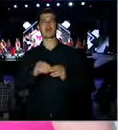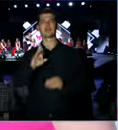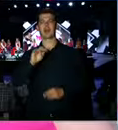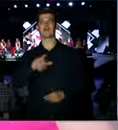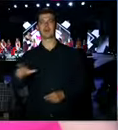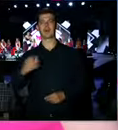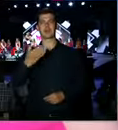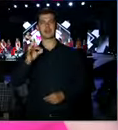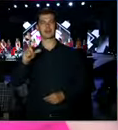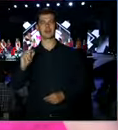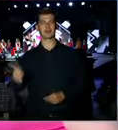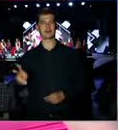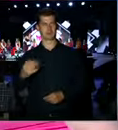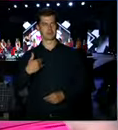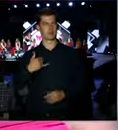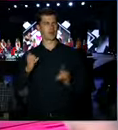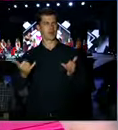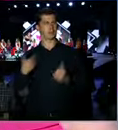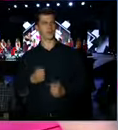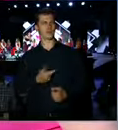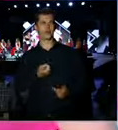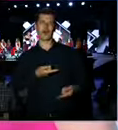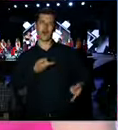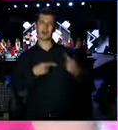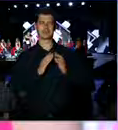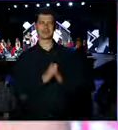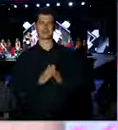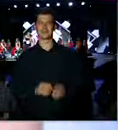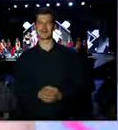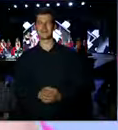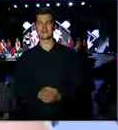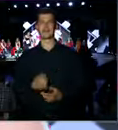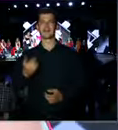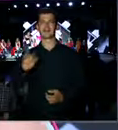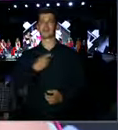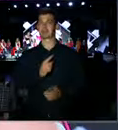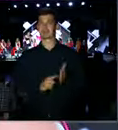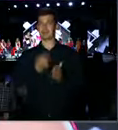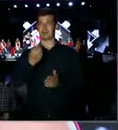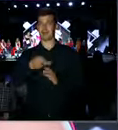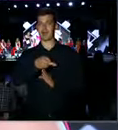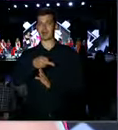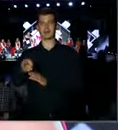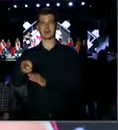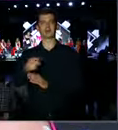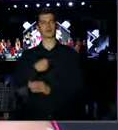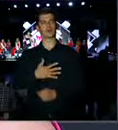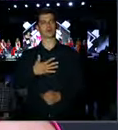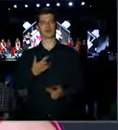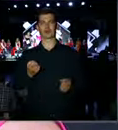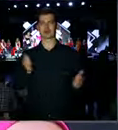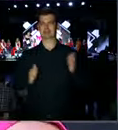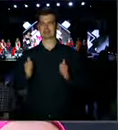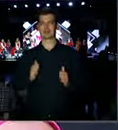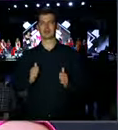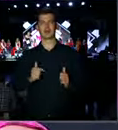Maślakiem, misterem. Jak było? Zdradźcie chociaż tutaj kulisy. Znaczy, to była moja pierwsza przygoda z kamerą, więc czułam się na początku nieswojo. Jednak